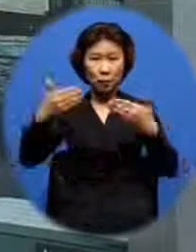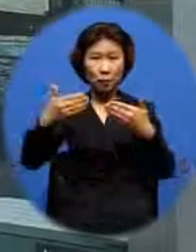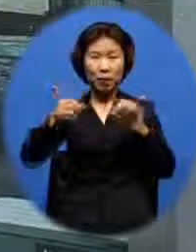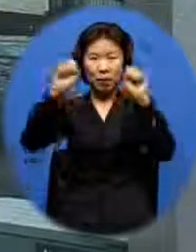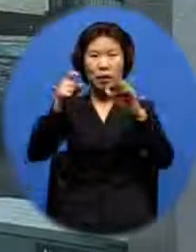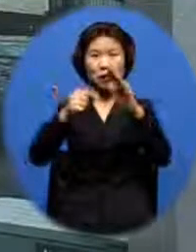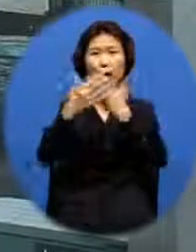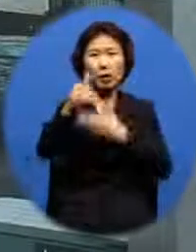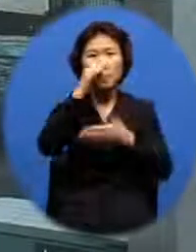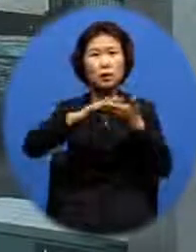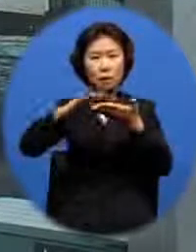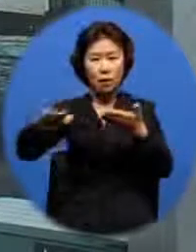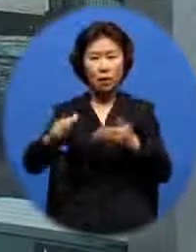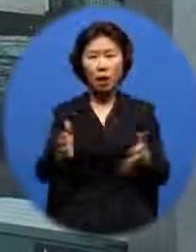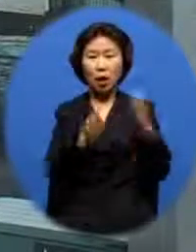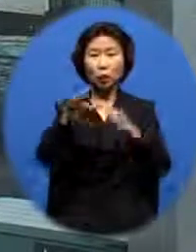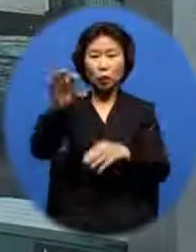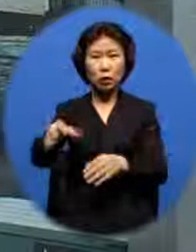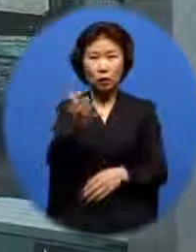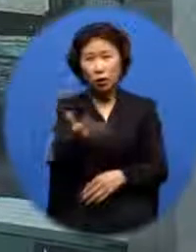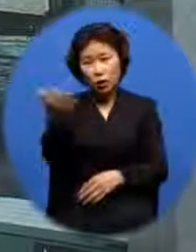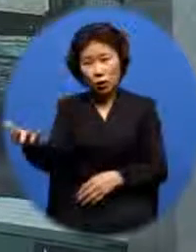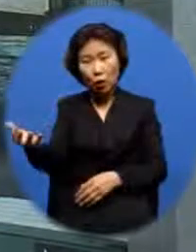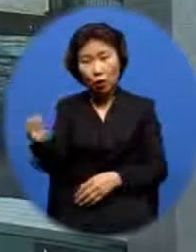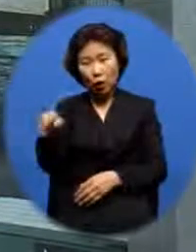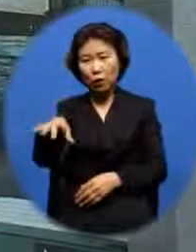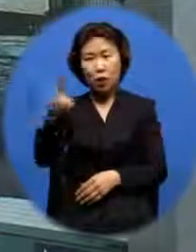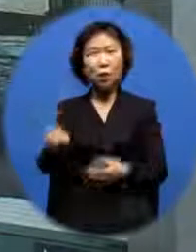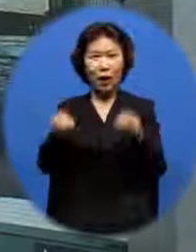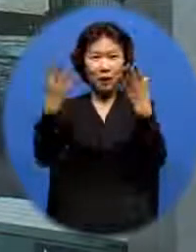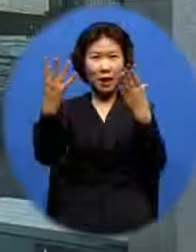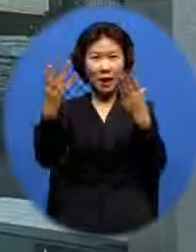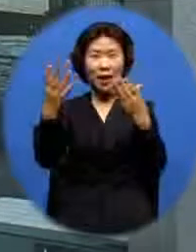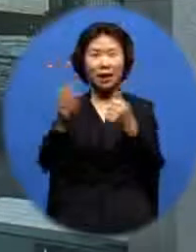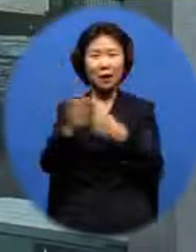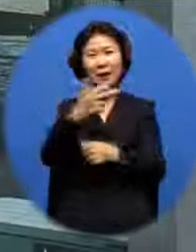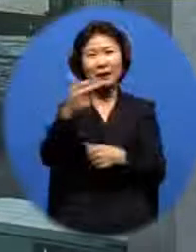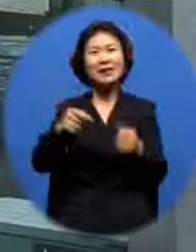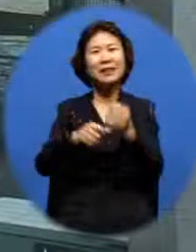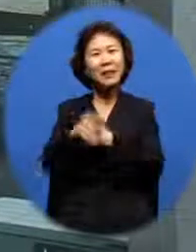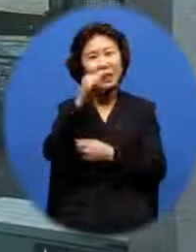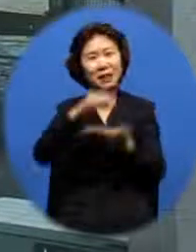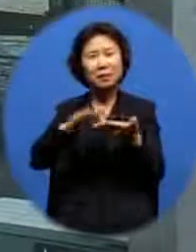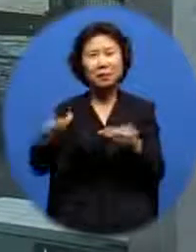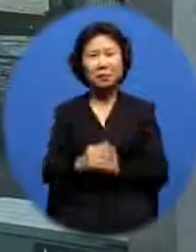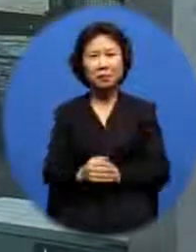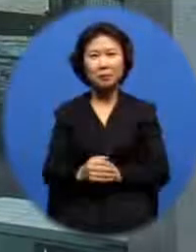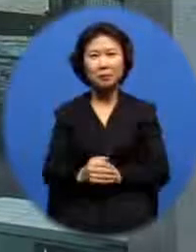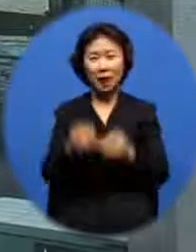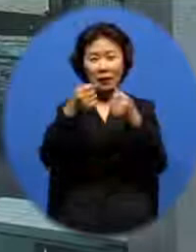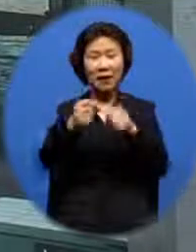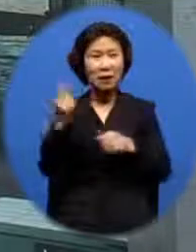처음으로 열리는 대회이자 새로운 도청 소재지가 된 홍성에서 열리는 행사라는 점에서 그 의미가 큰데요. 자세한